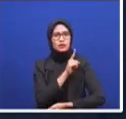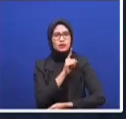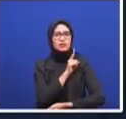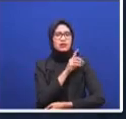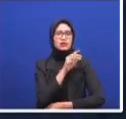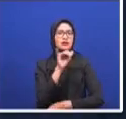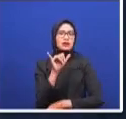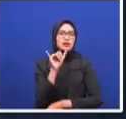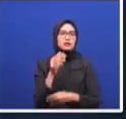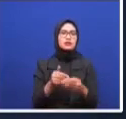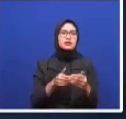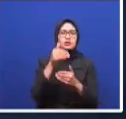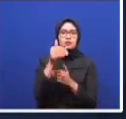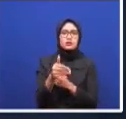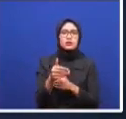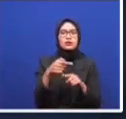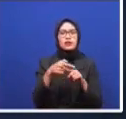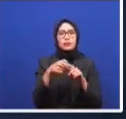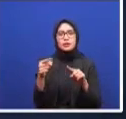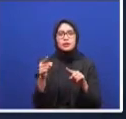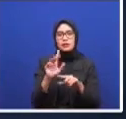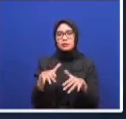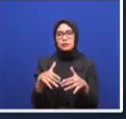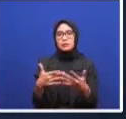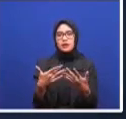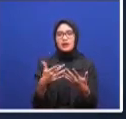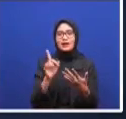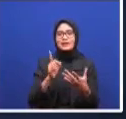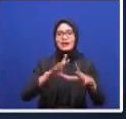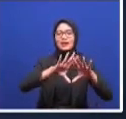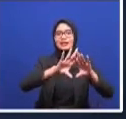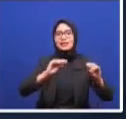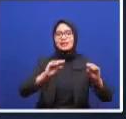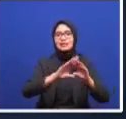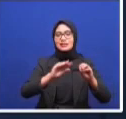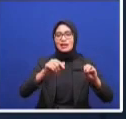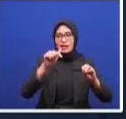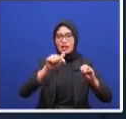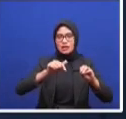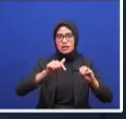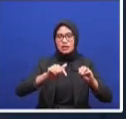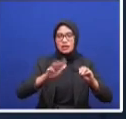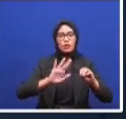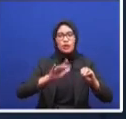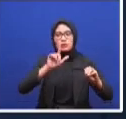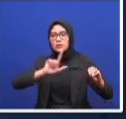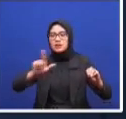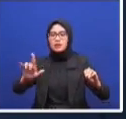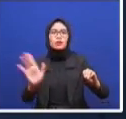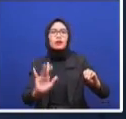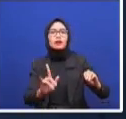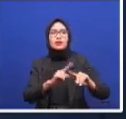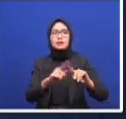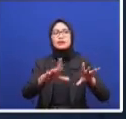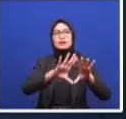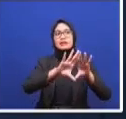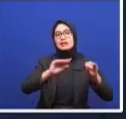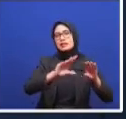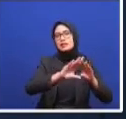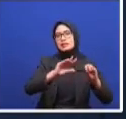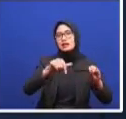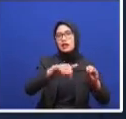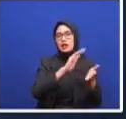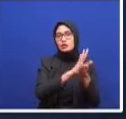itu dipekerjakan namanya. Dipekerjakannya tetap di situ, bukan dipinjam, tapi dipekerjakan.